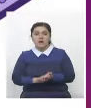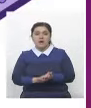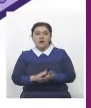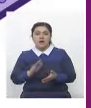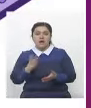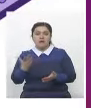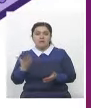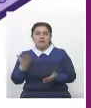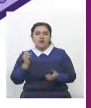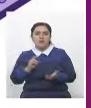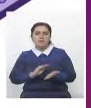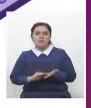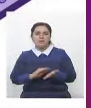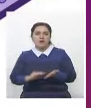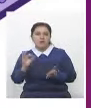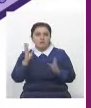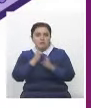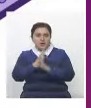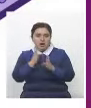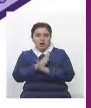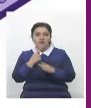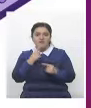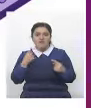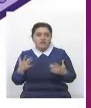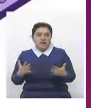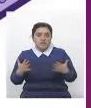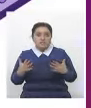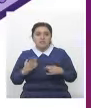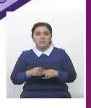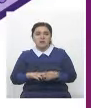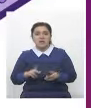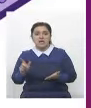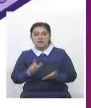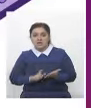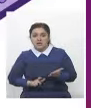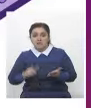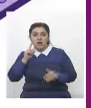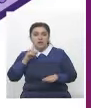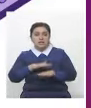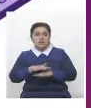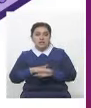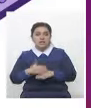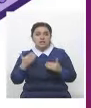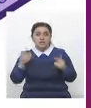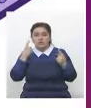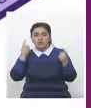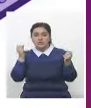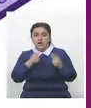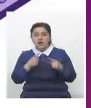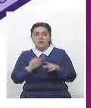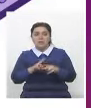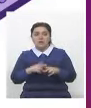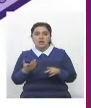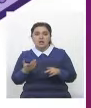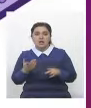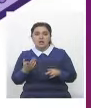Познакомитесь с пейзажной лирикой Пушкина, с выразительными средствами стихотворений, будете анализировать их, узнаете